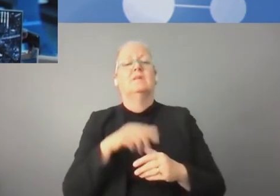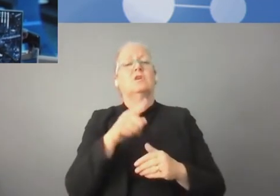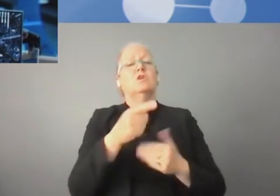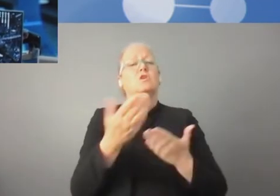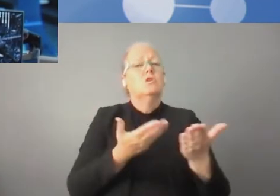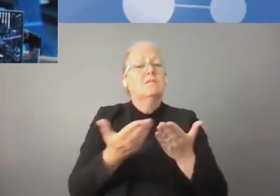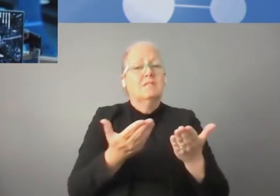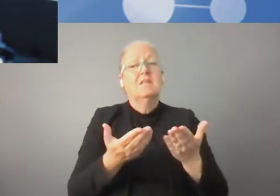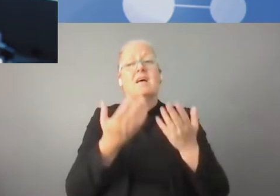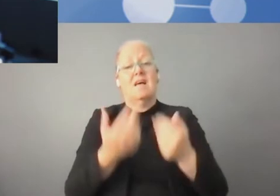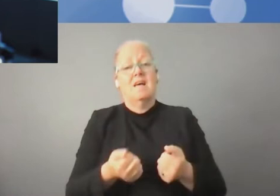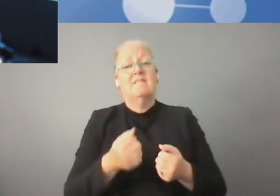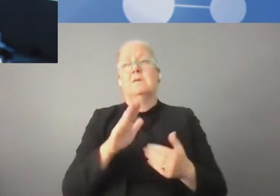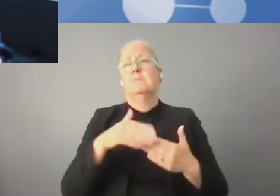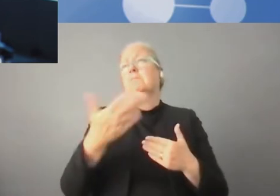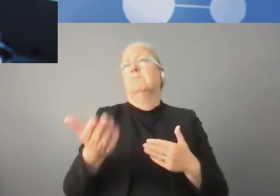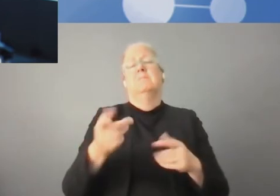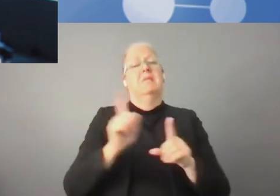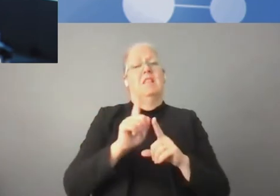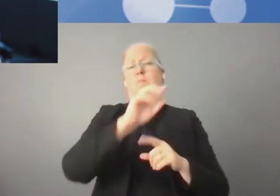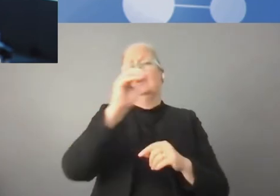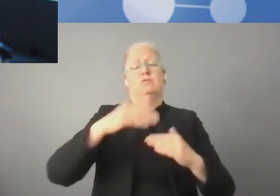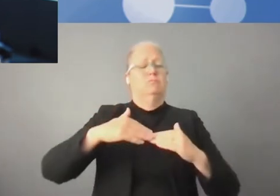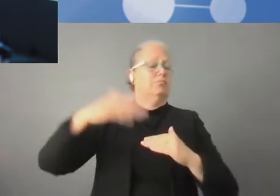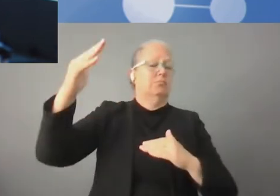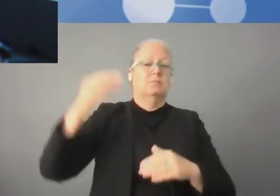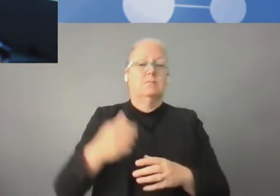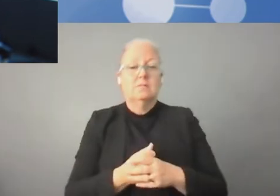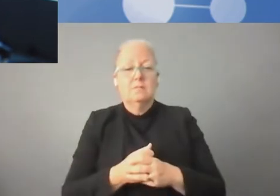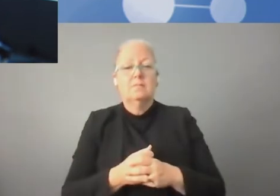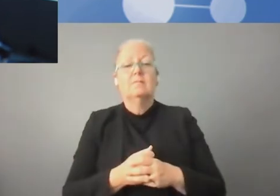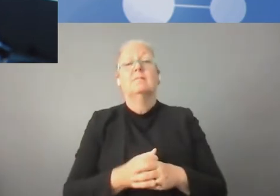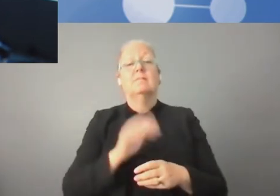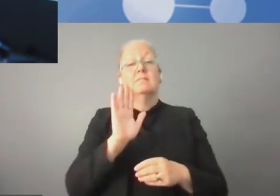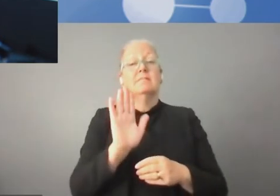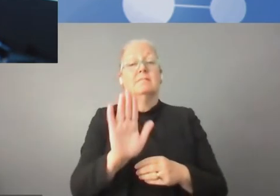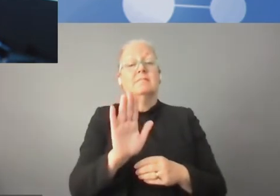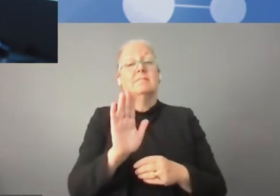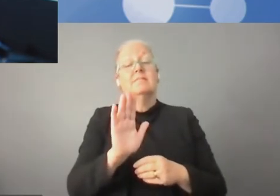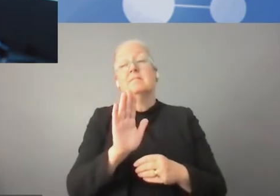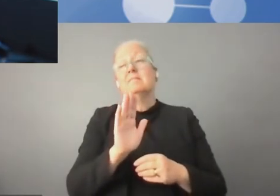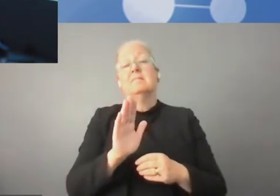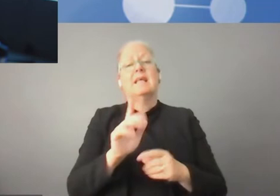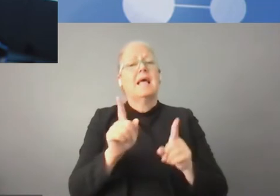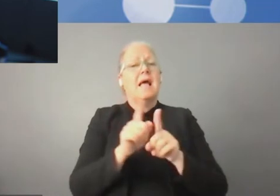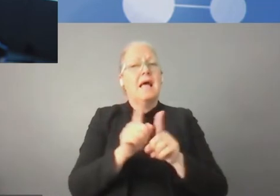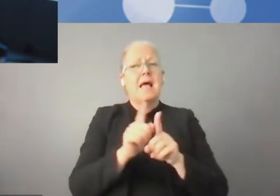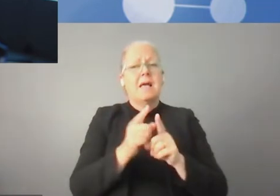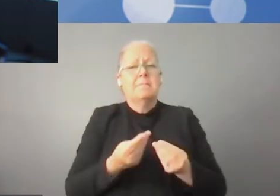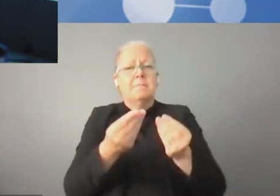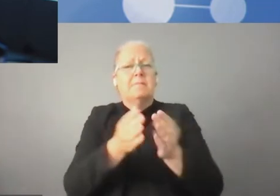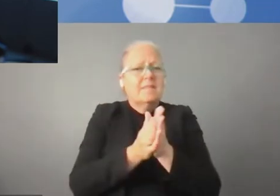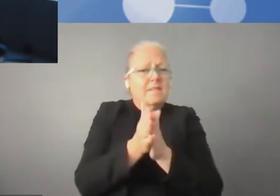软件开发公司发展得非常积极，我们在这方面也是一个出口国家，我们尤其